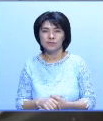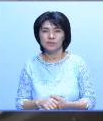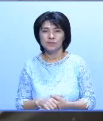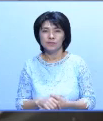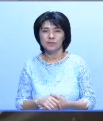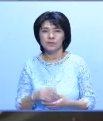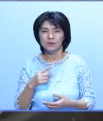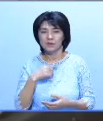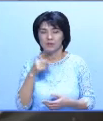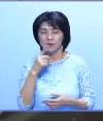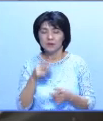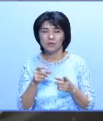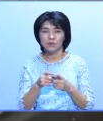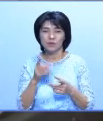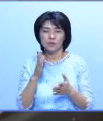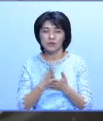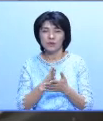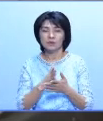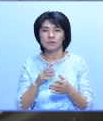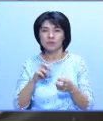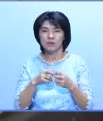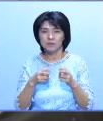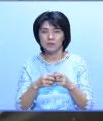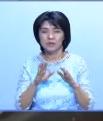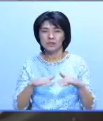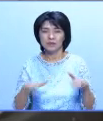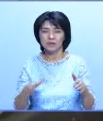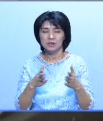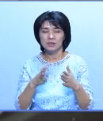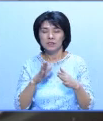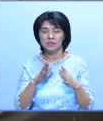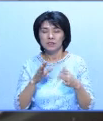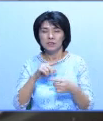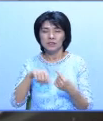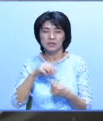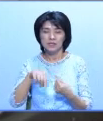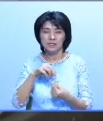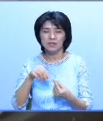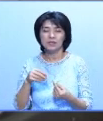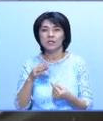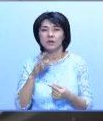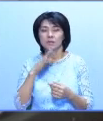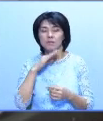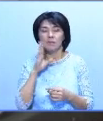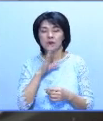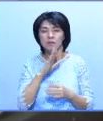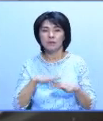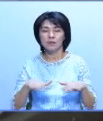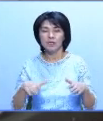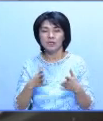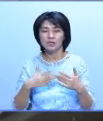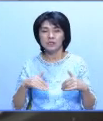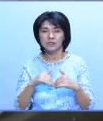проговорил, что есть проблема у нас в районе. Дети-сироты, мать многодетных детей, плюс ко